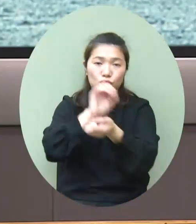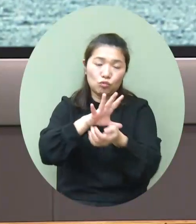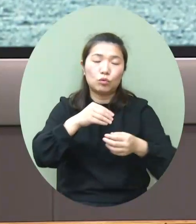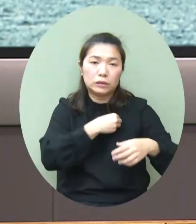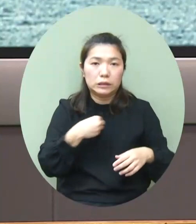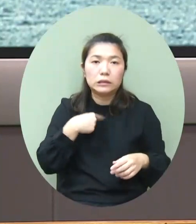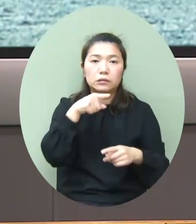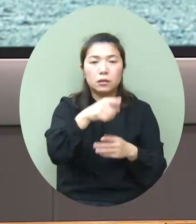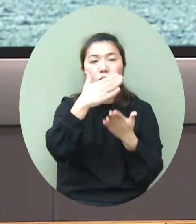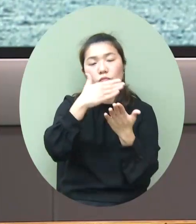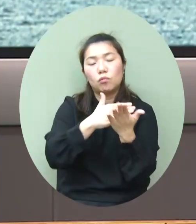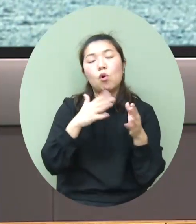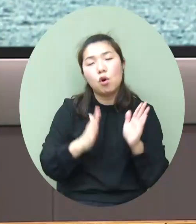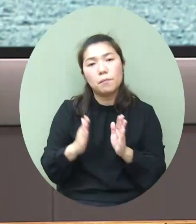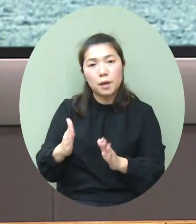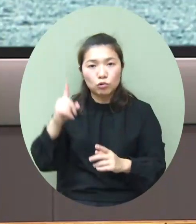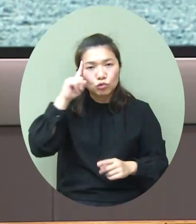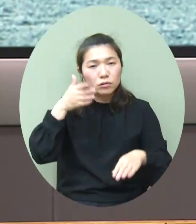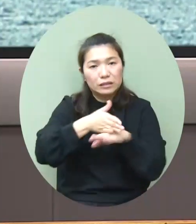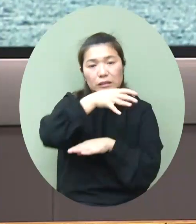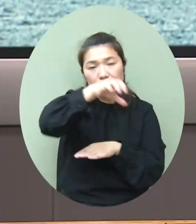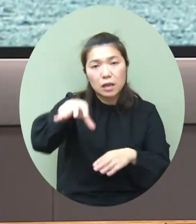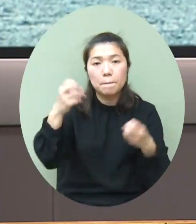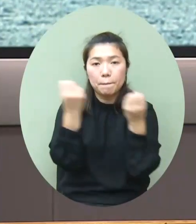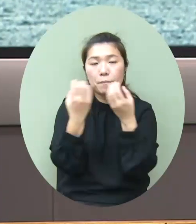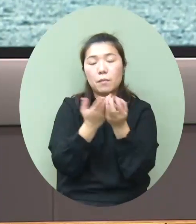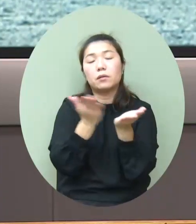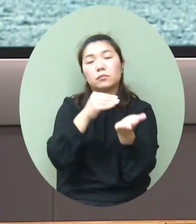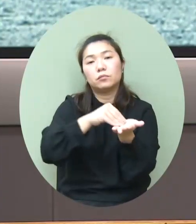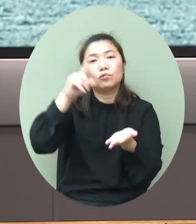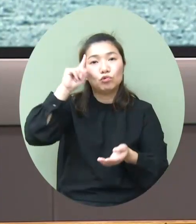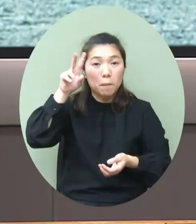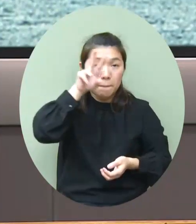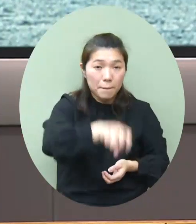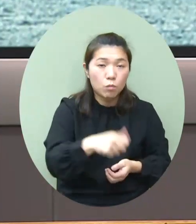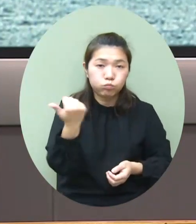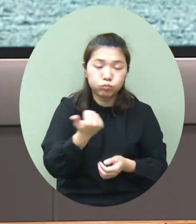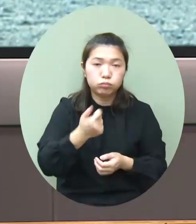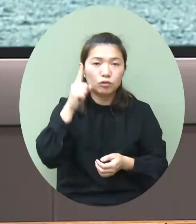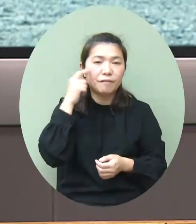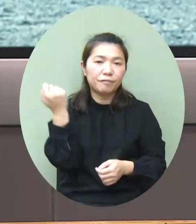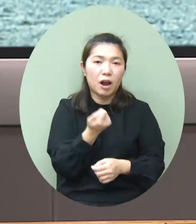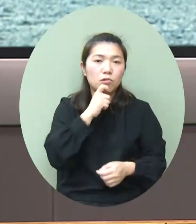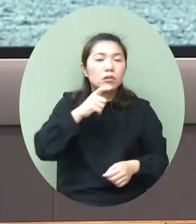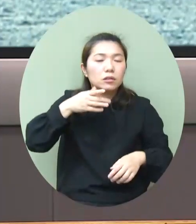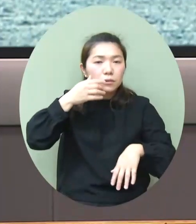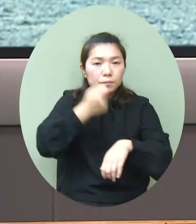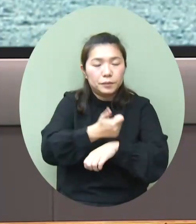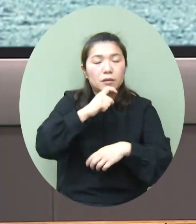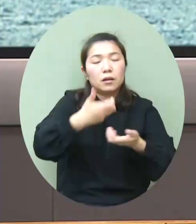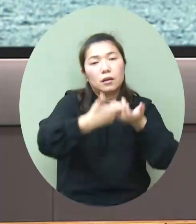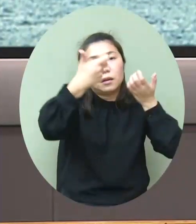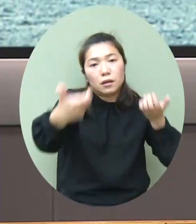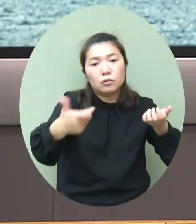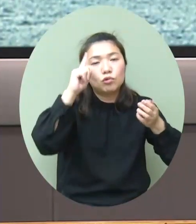治疗的政策，希望在社区上的个案能够尽早侦